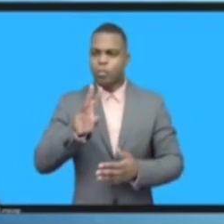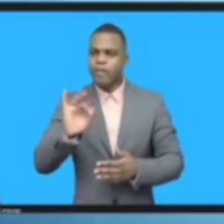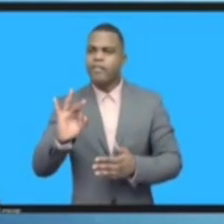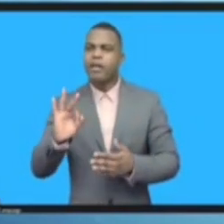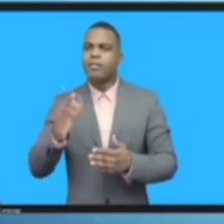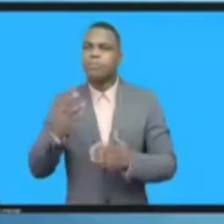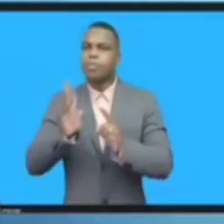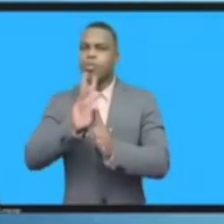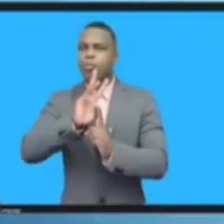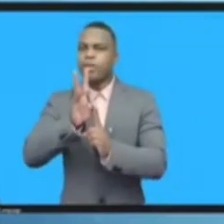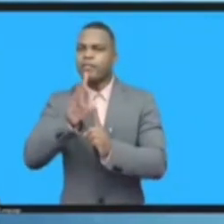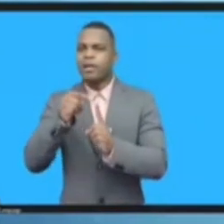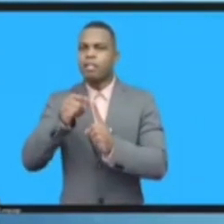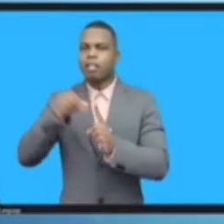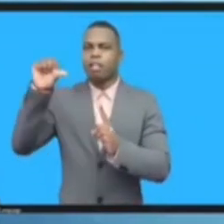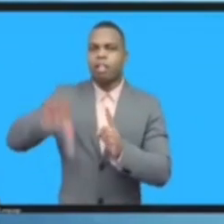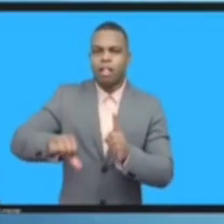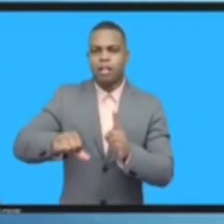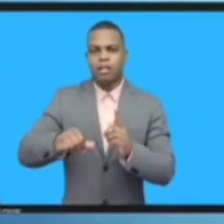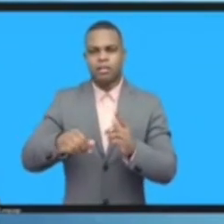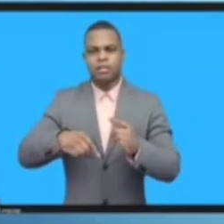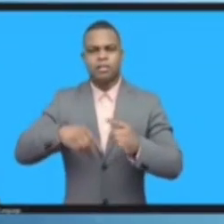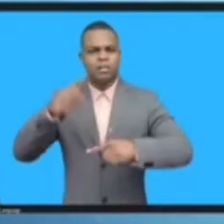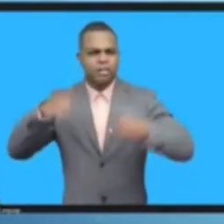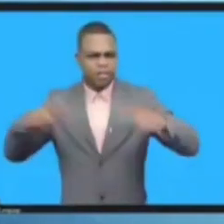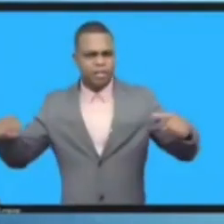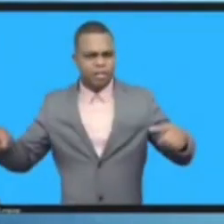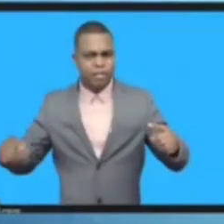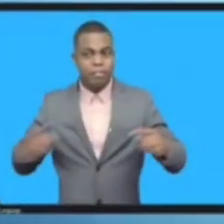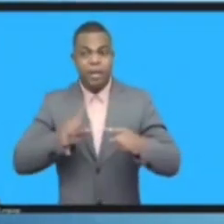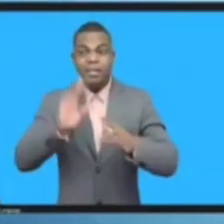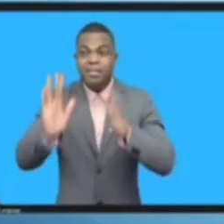fonctionnement sans arrêt de l'Internet.